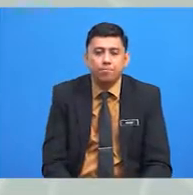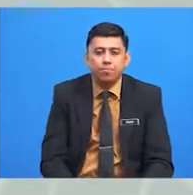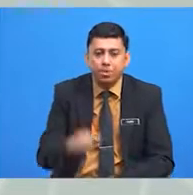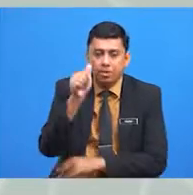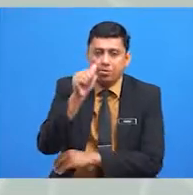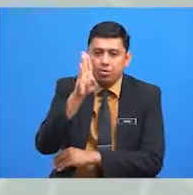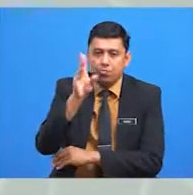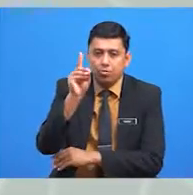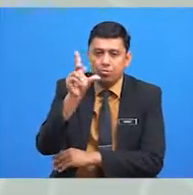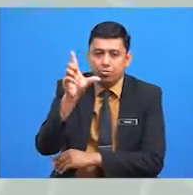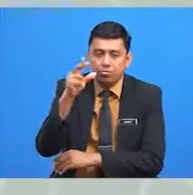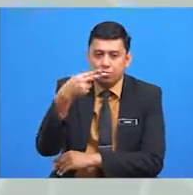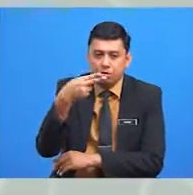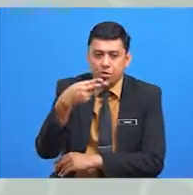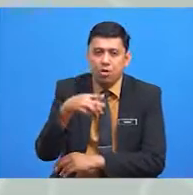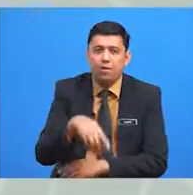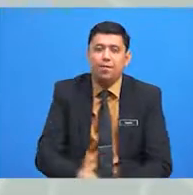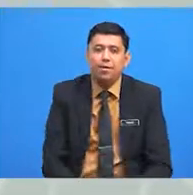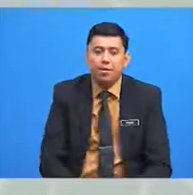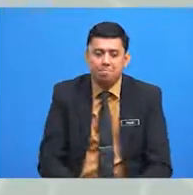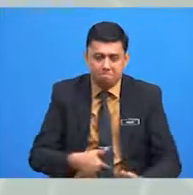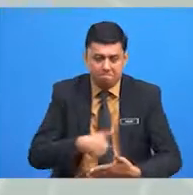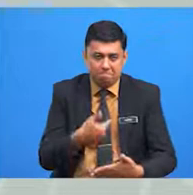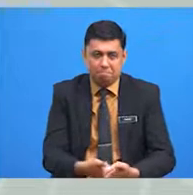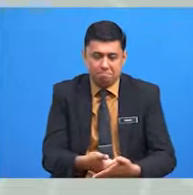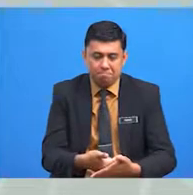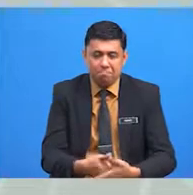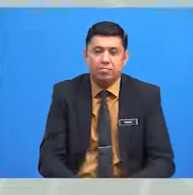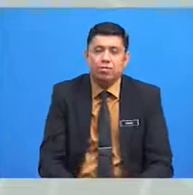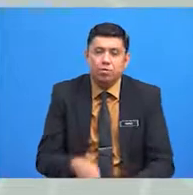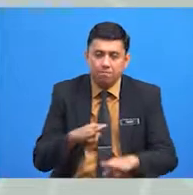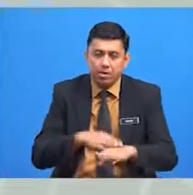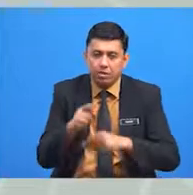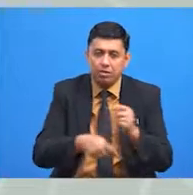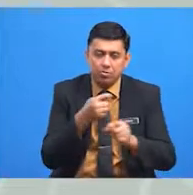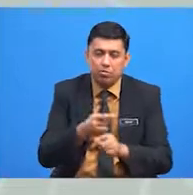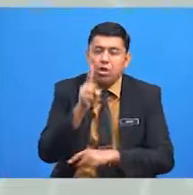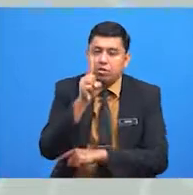Munshi atau Abdullah Munshi lahir pada tahun